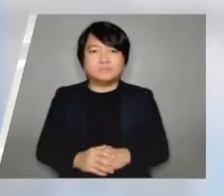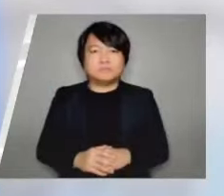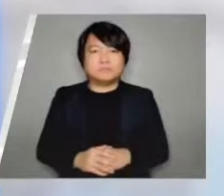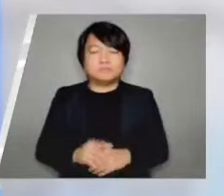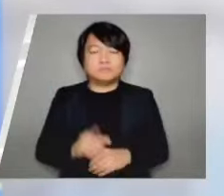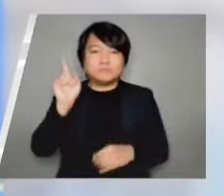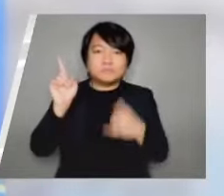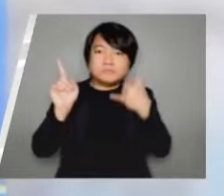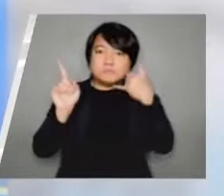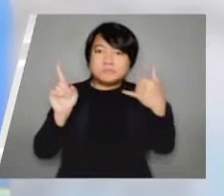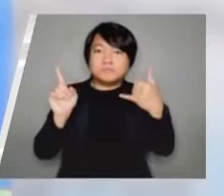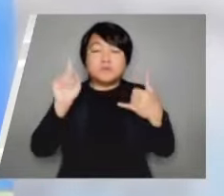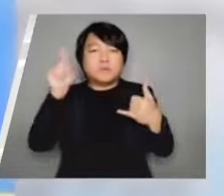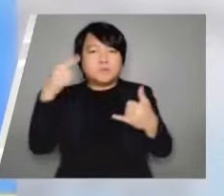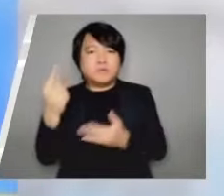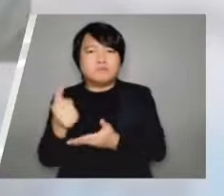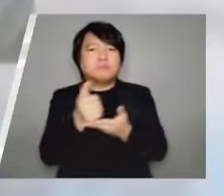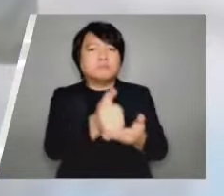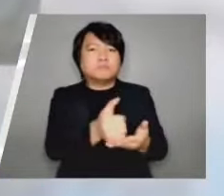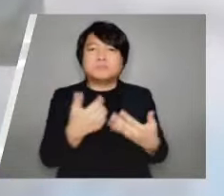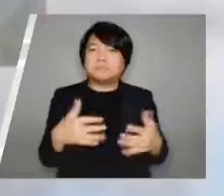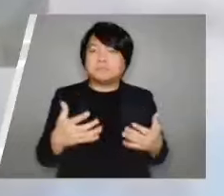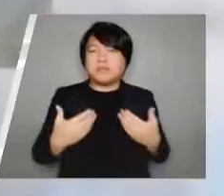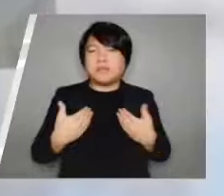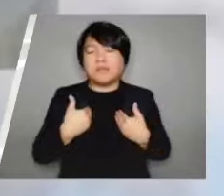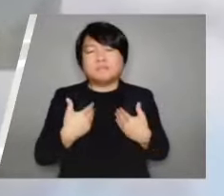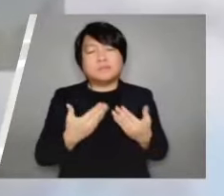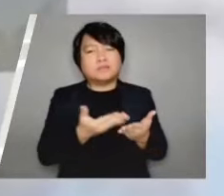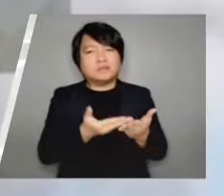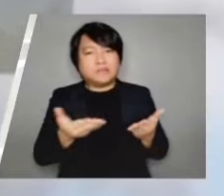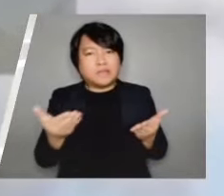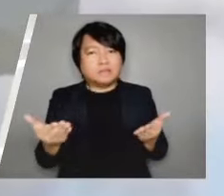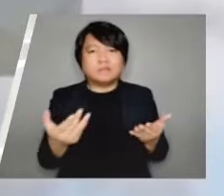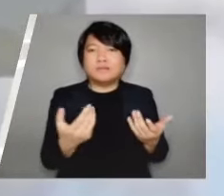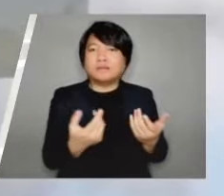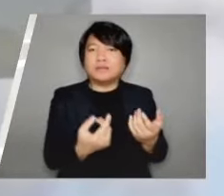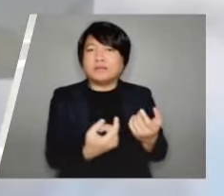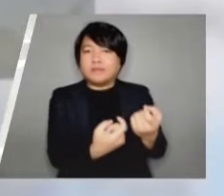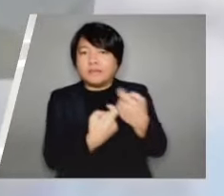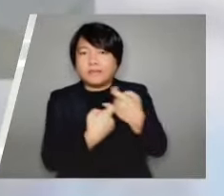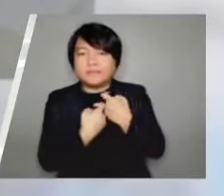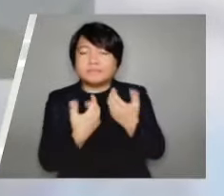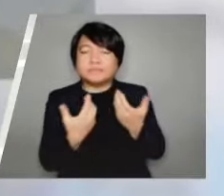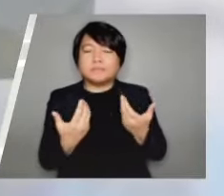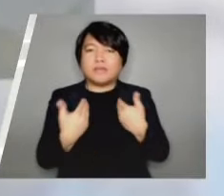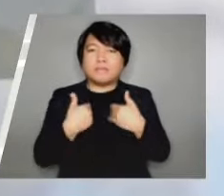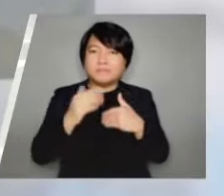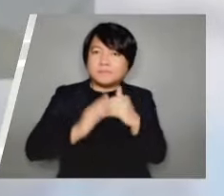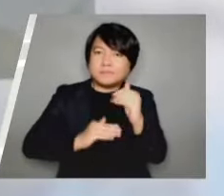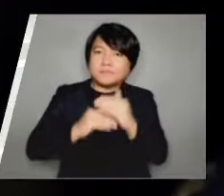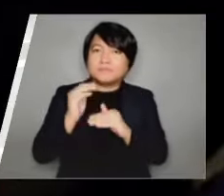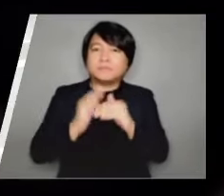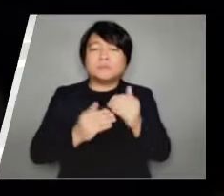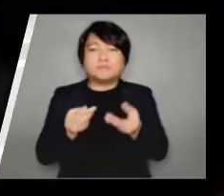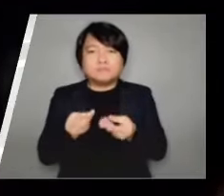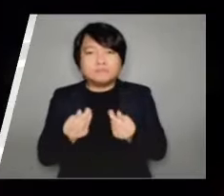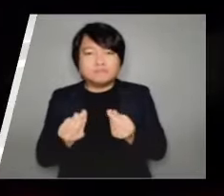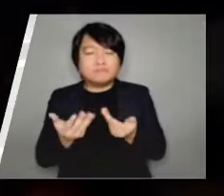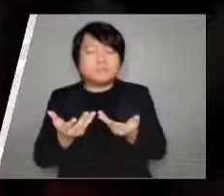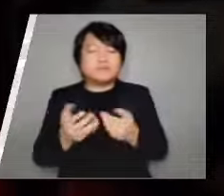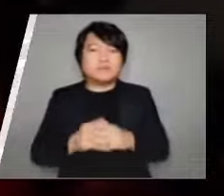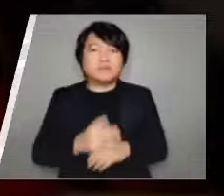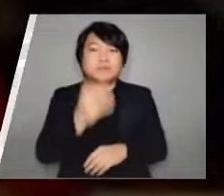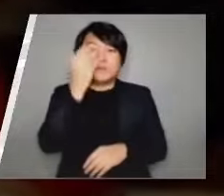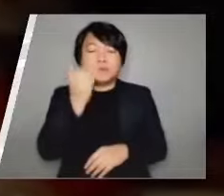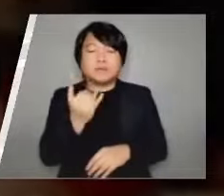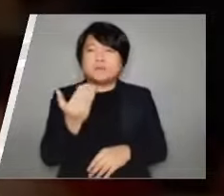May mga item, may mga simento, may yero. Kasi noong December kasi nakita nila sir tumutulo yung quarters ng mga